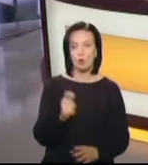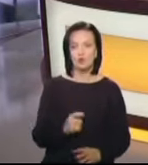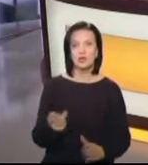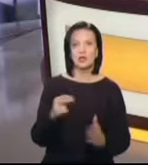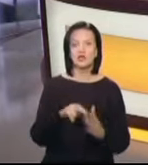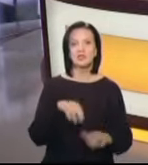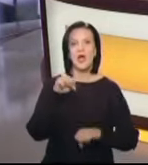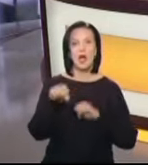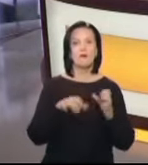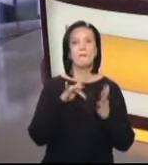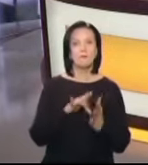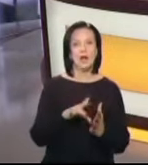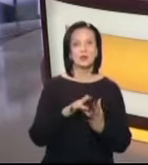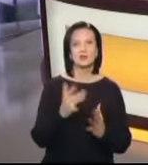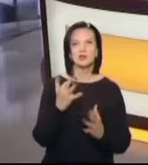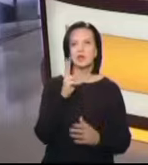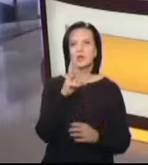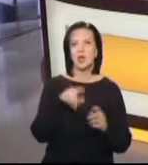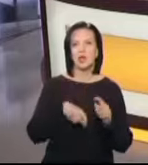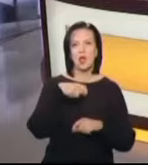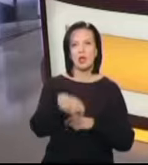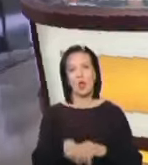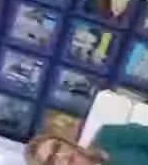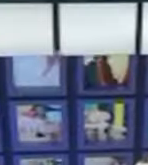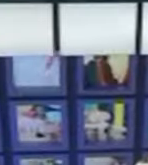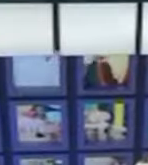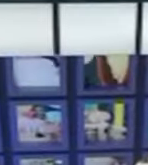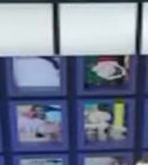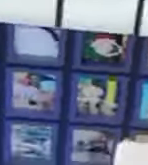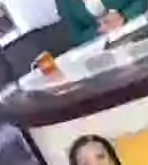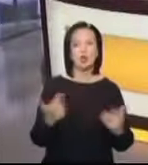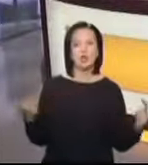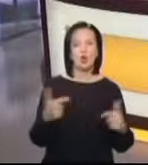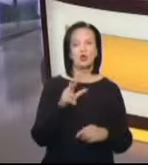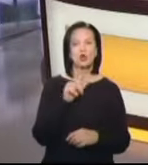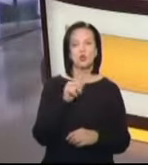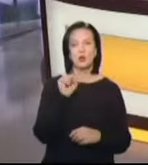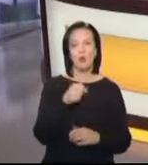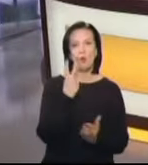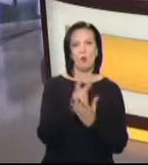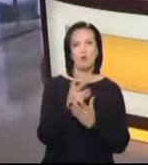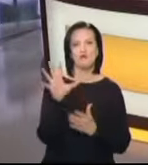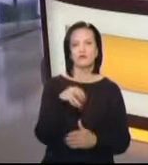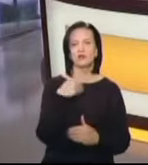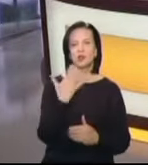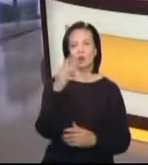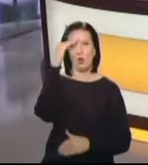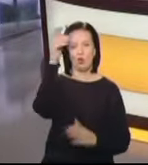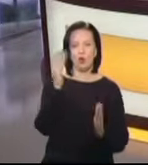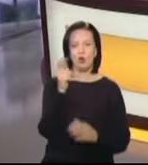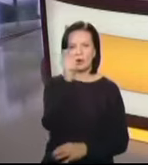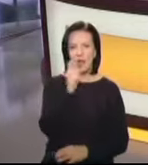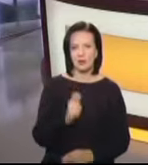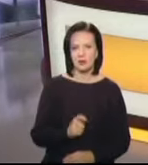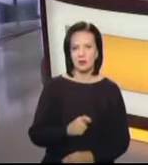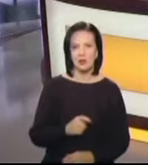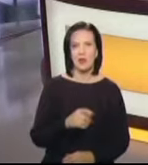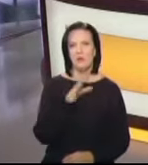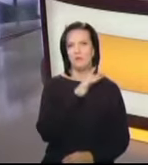кілометрів проїхав велосипедом та коли вже жителі та гості Чернівців зможуть побачити усі його картини, картини написані під